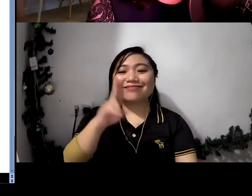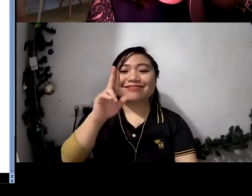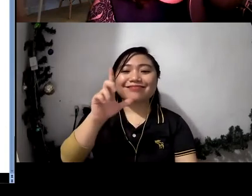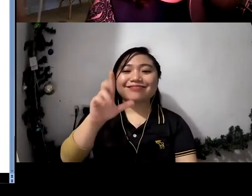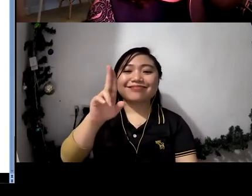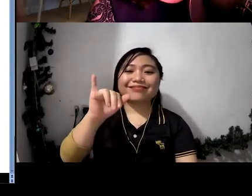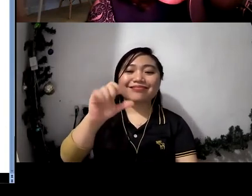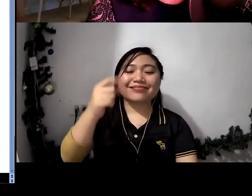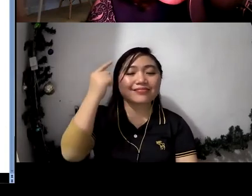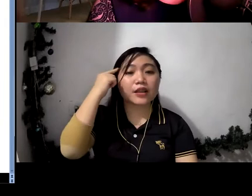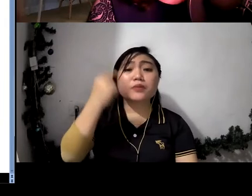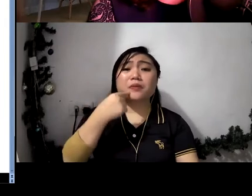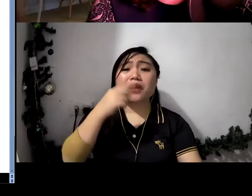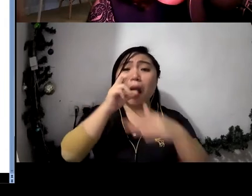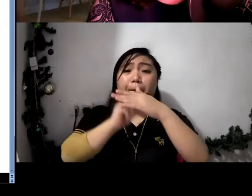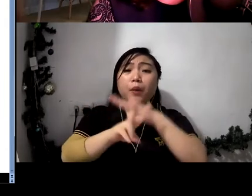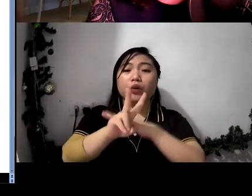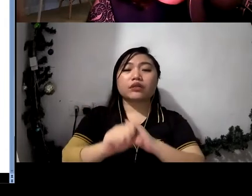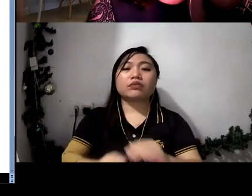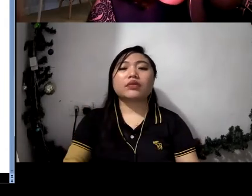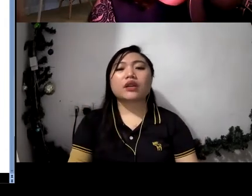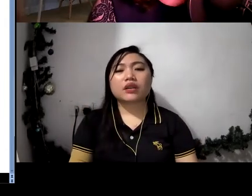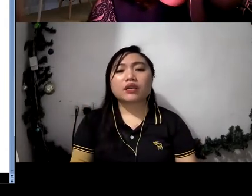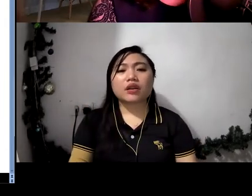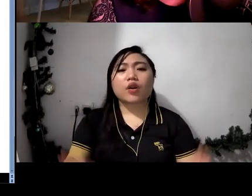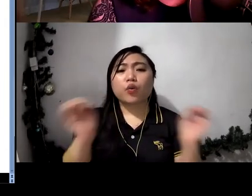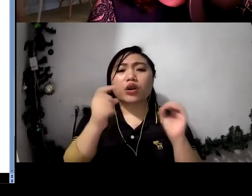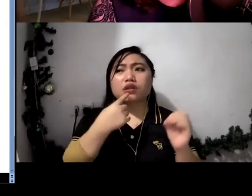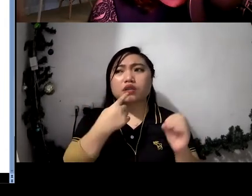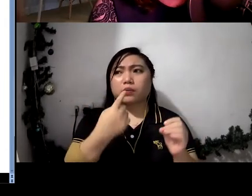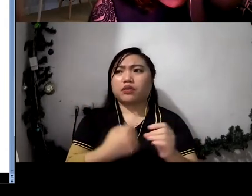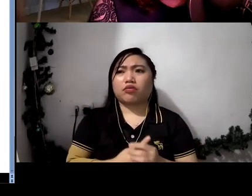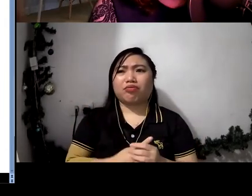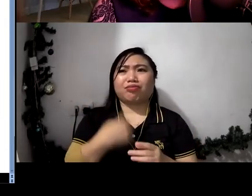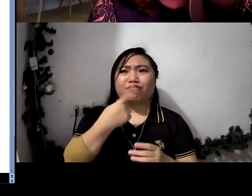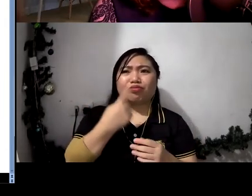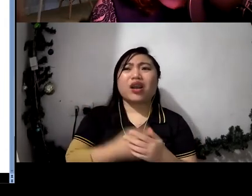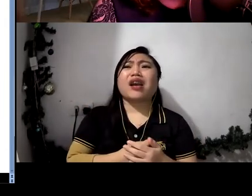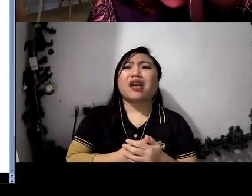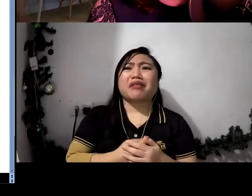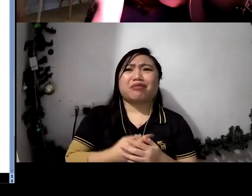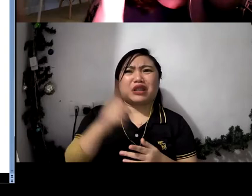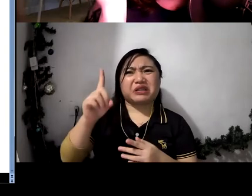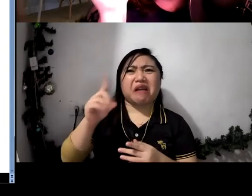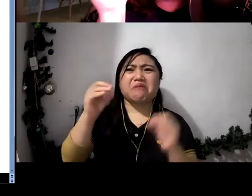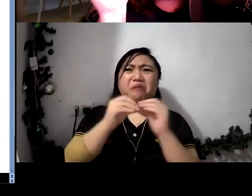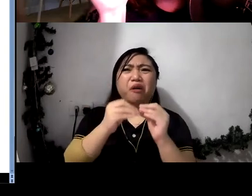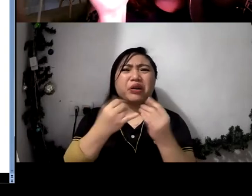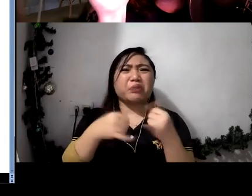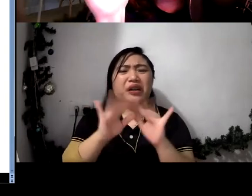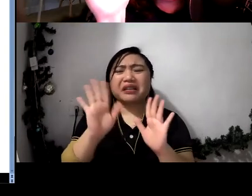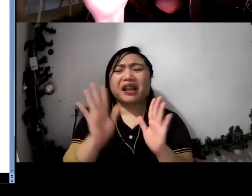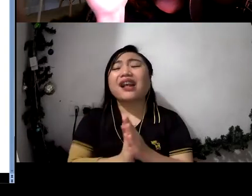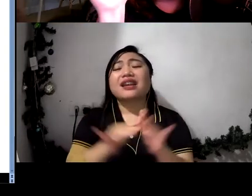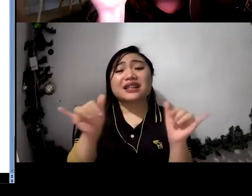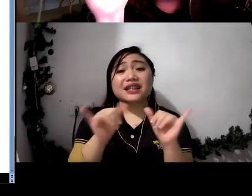ano, talaga naman, oh, wala tayong itulak kabigin sa kanila, pareho silang importante. Pero lagyan po natin ng